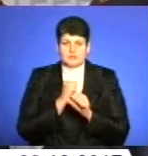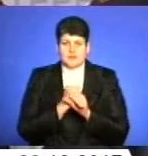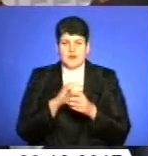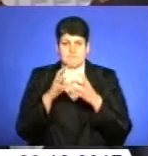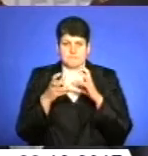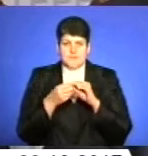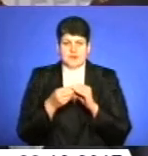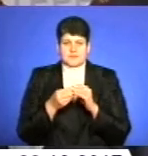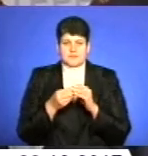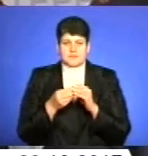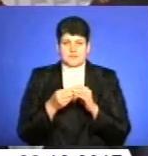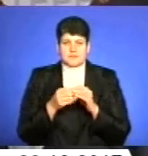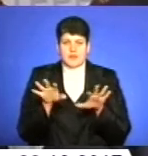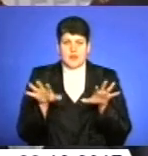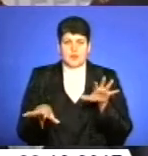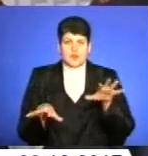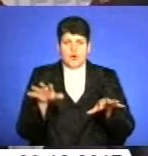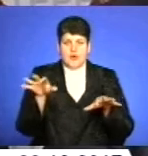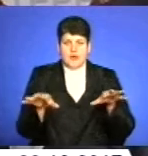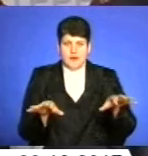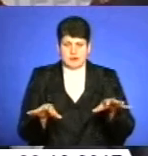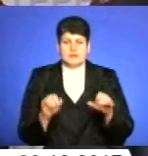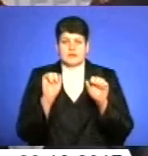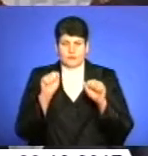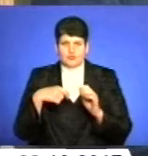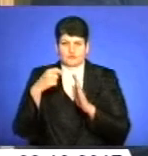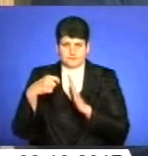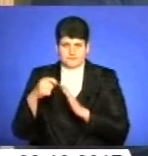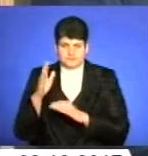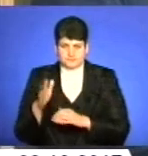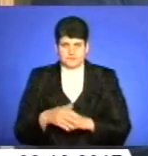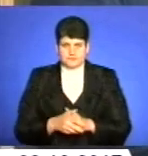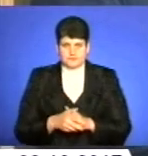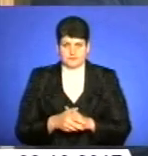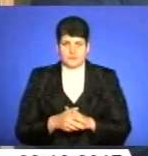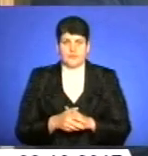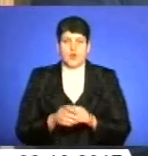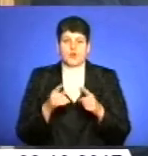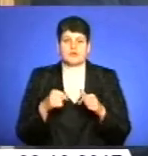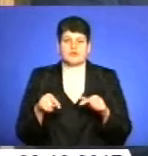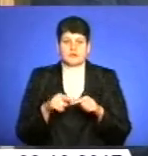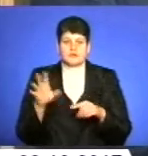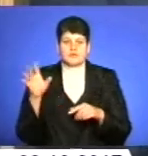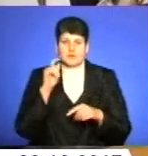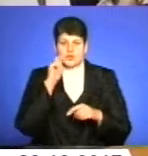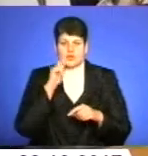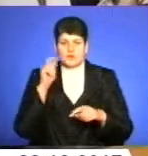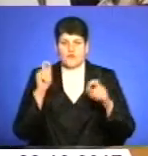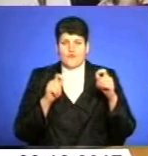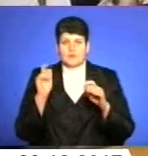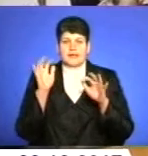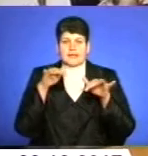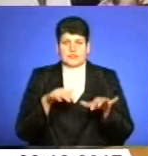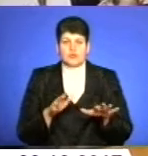даних локації, які придатні для кінозйомок. Організатори всеукраїнського форуму «Кінохвиля» впевнені,